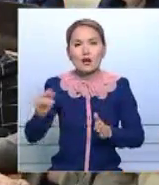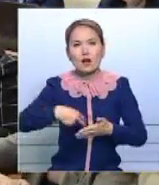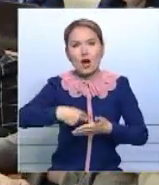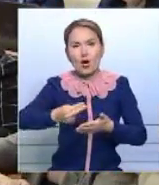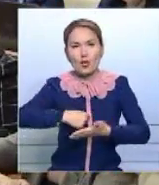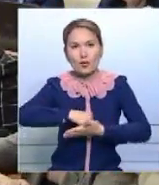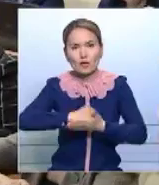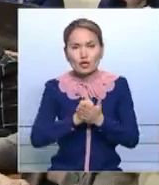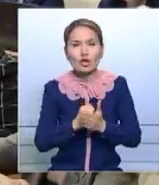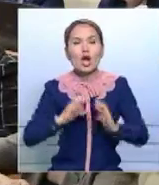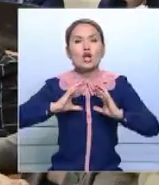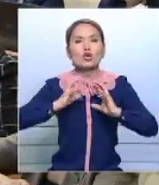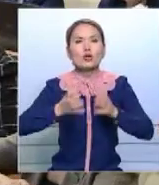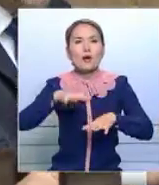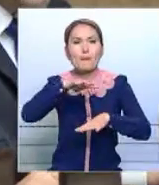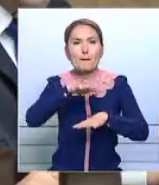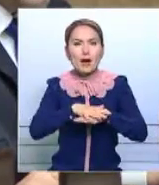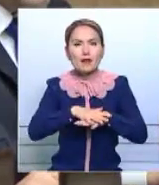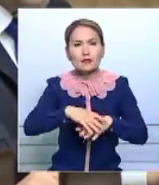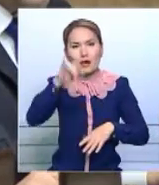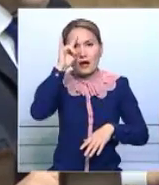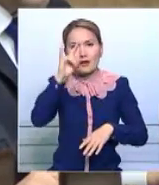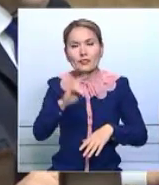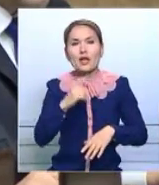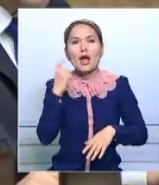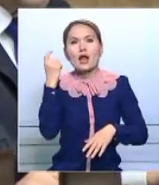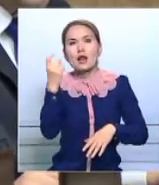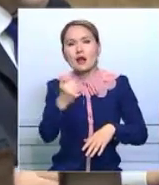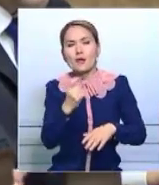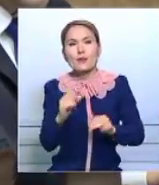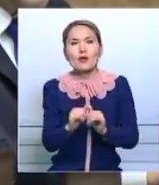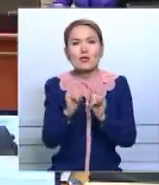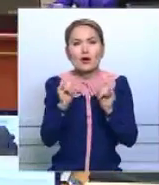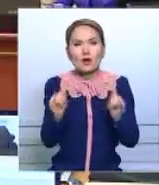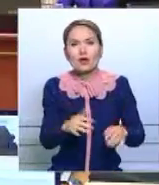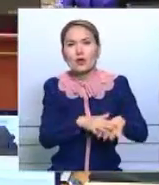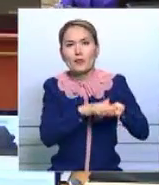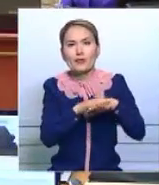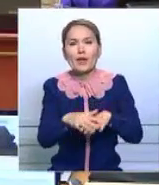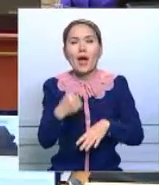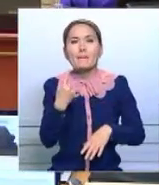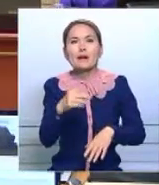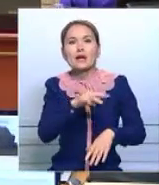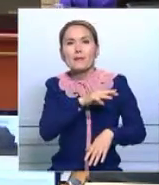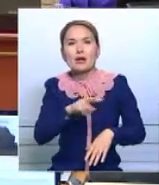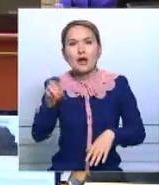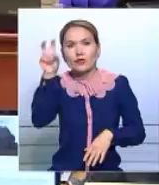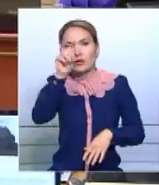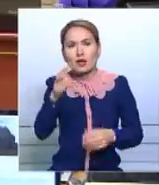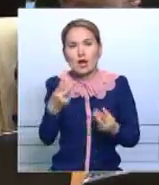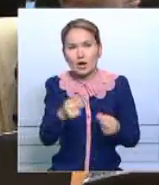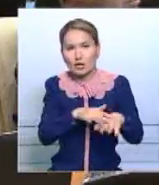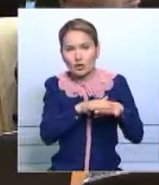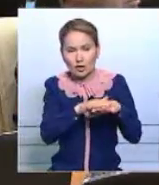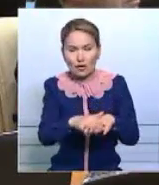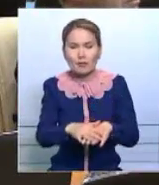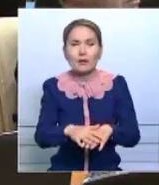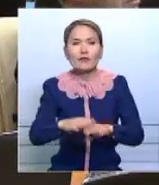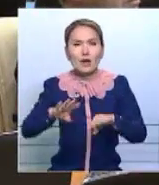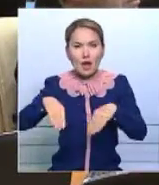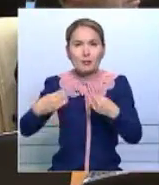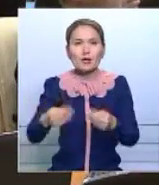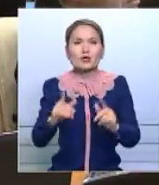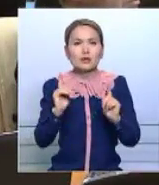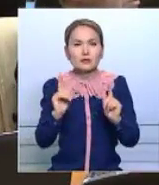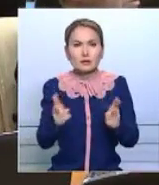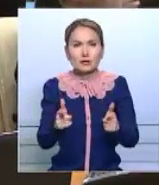қойылған болатын. Оған сәйкес Дүниежүзілік банк еліміздің экономикалық әлеуетін арттыру үшін 1 миллиард доллар мөлшерінде қарыз бермек. Қаржы